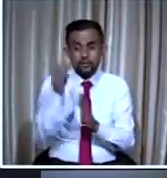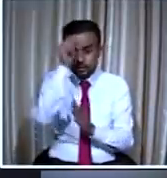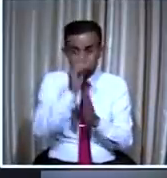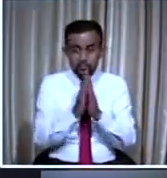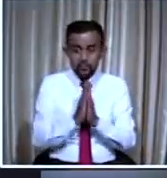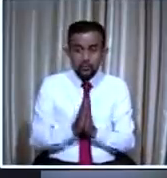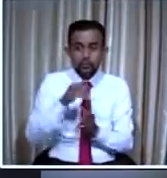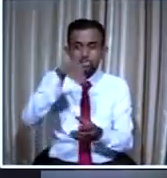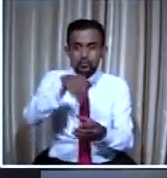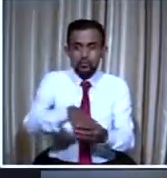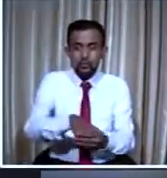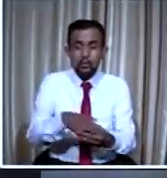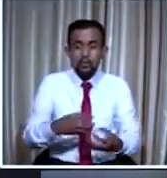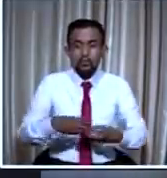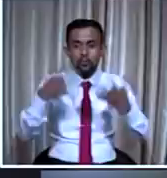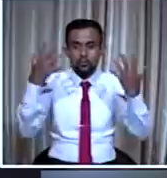ස්ථානයක් තුලදී සිදු බෝම්බ